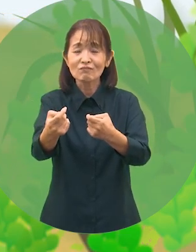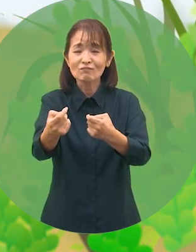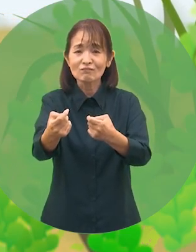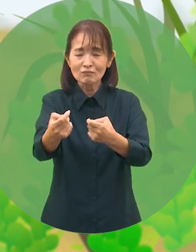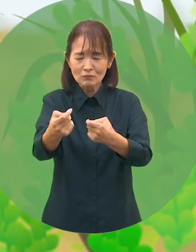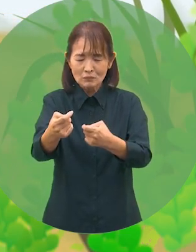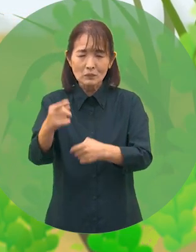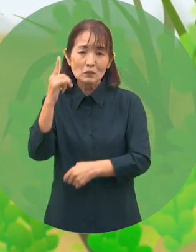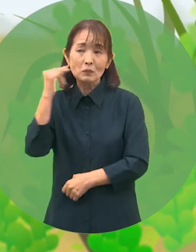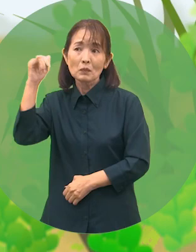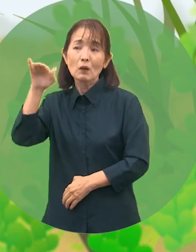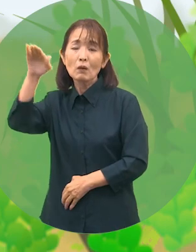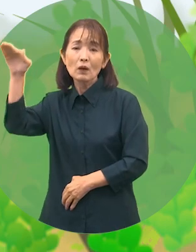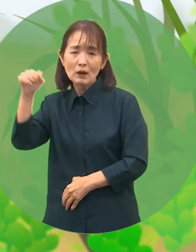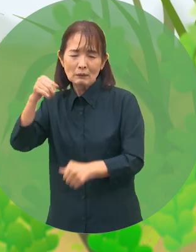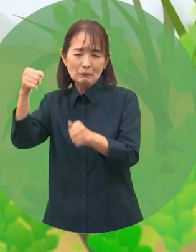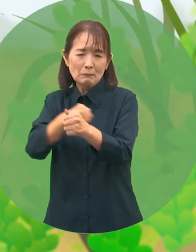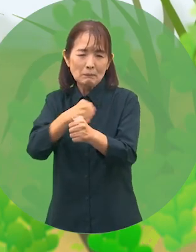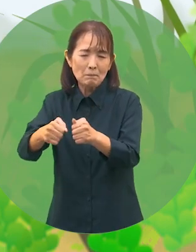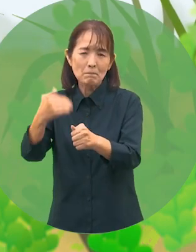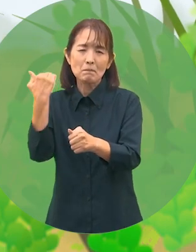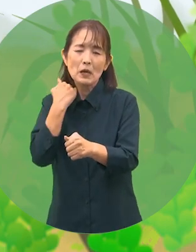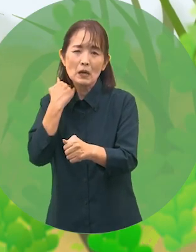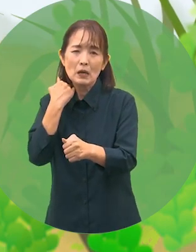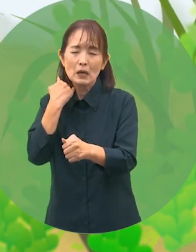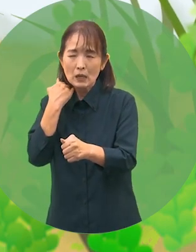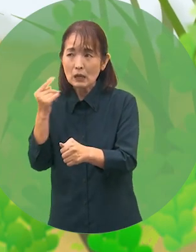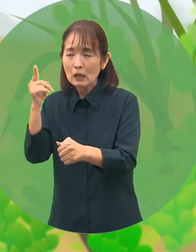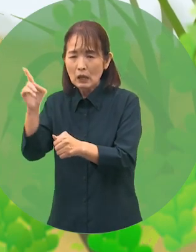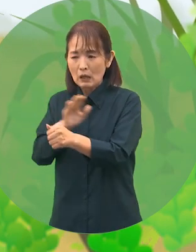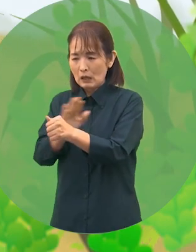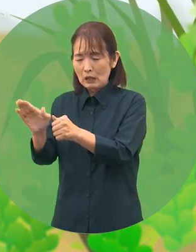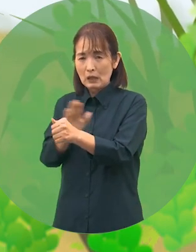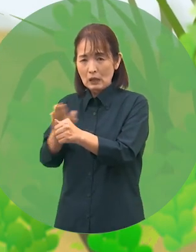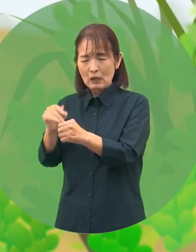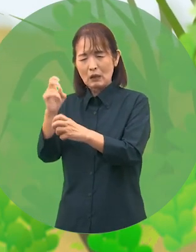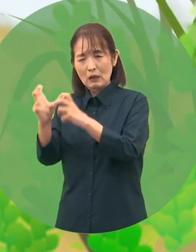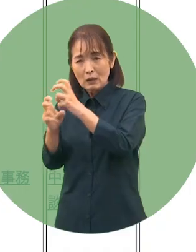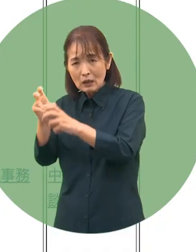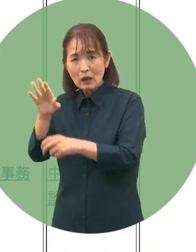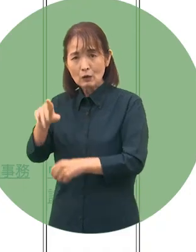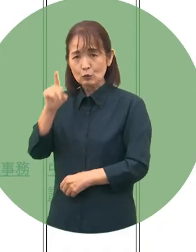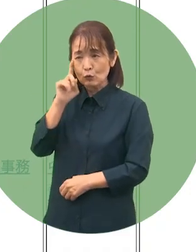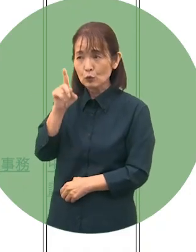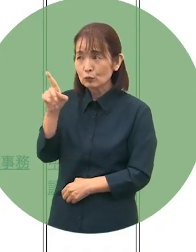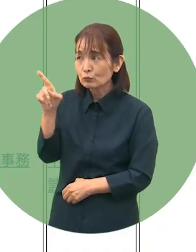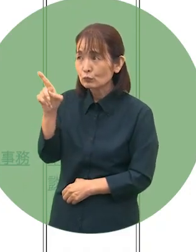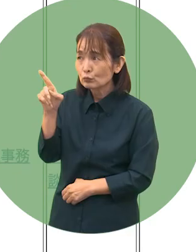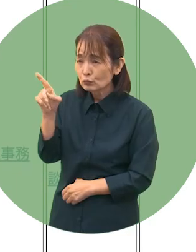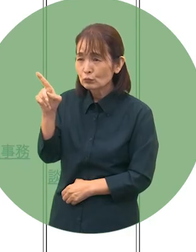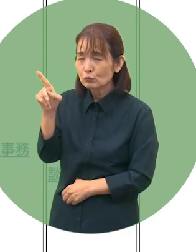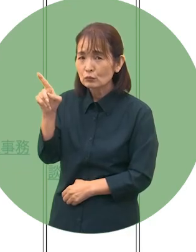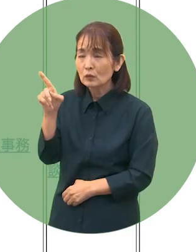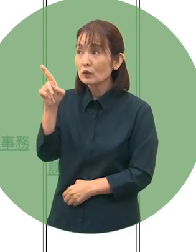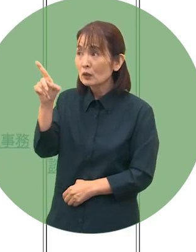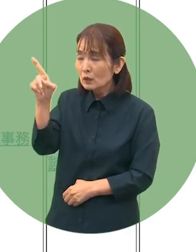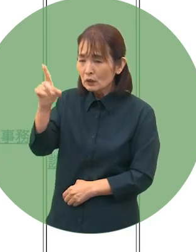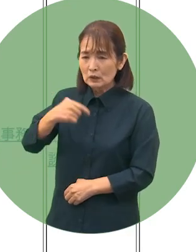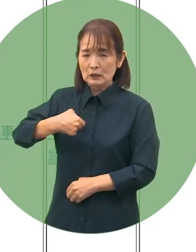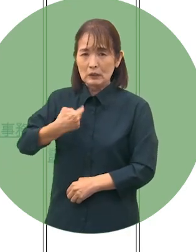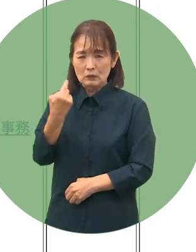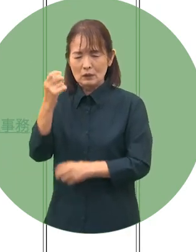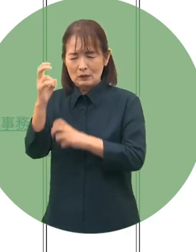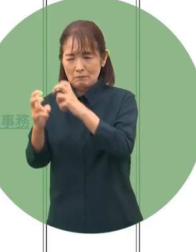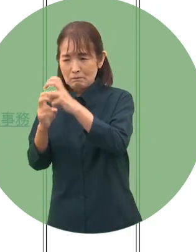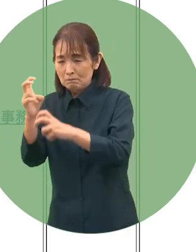まう保護者も様々な思いや悩みを抱えているかもしれない。その悩みを一人で抱え込まず